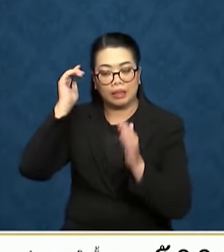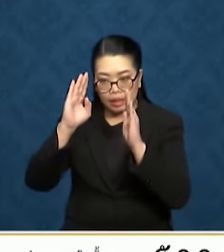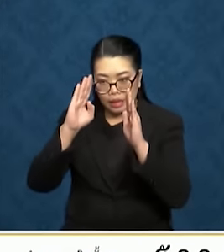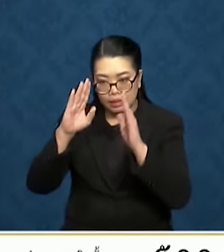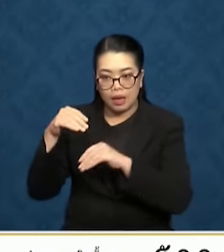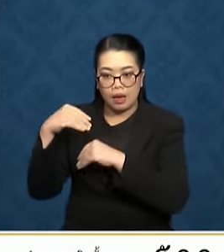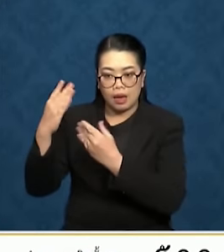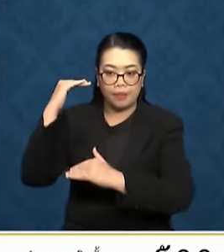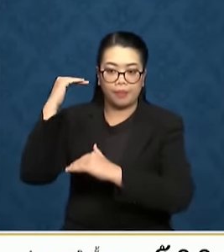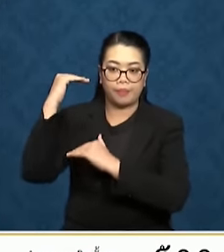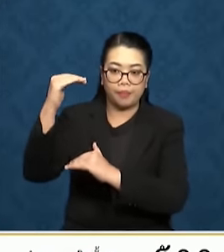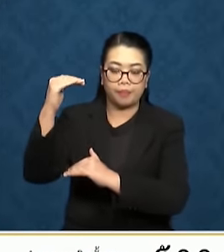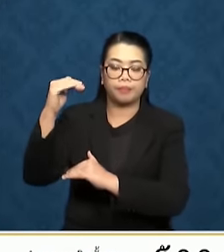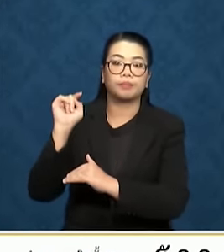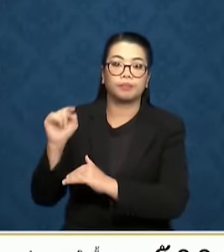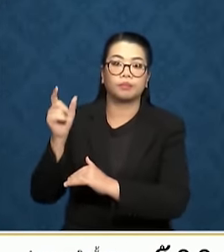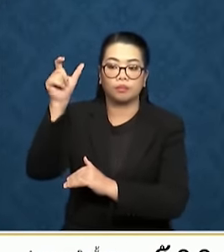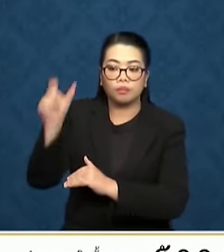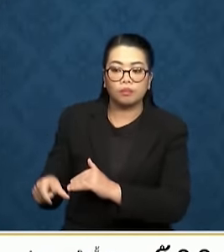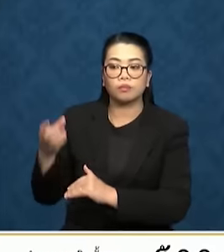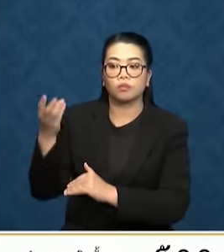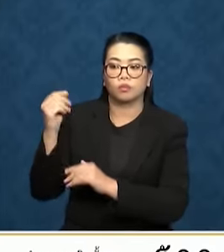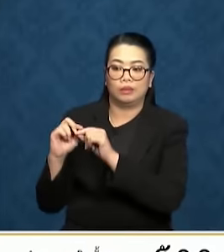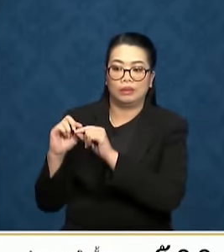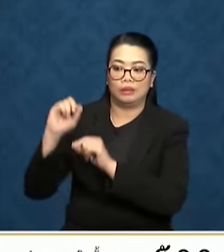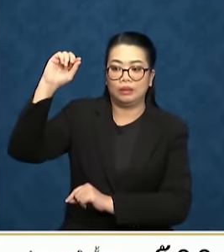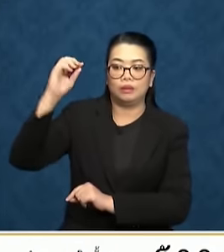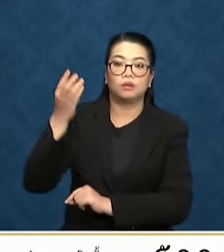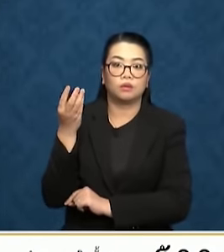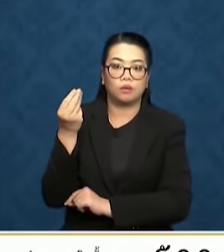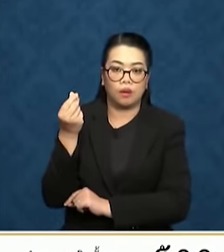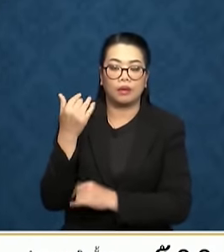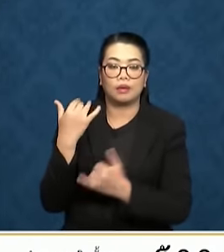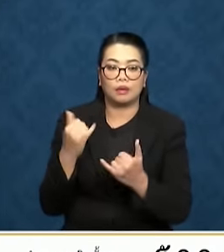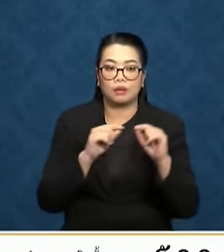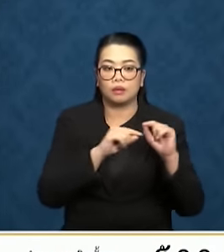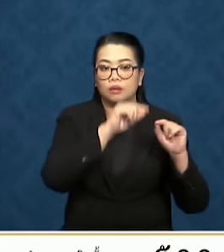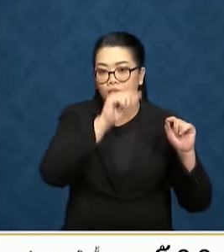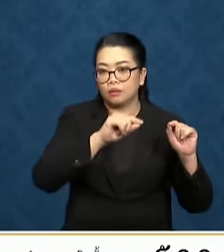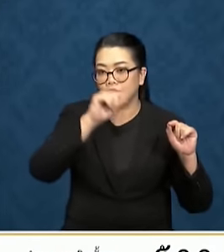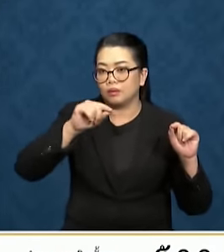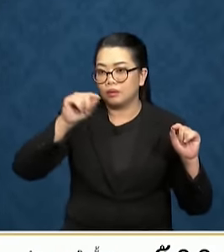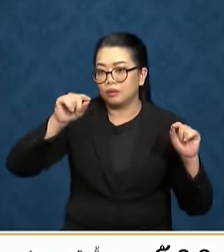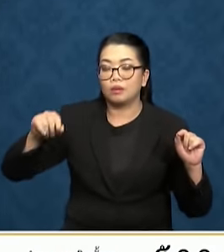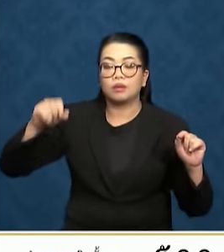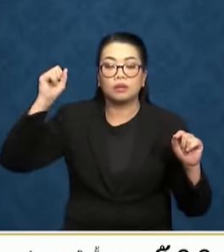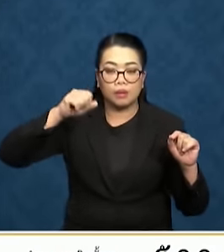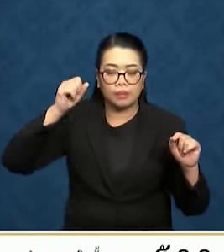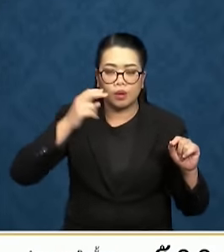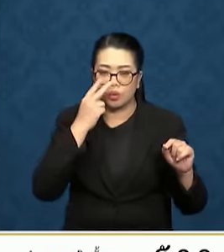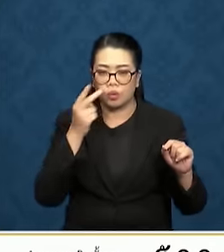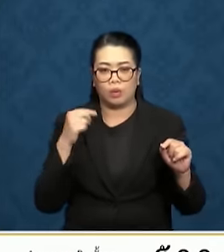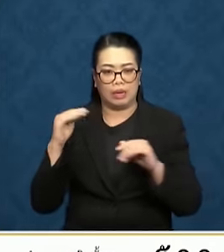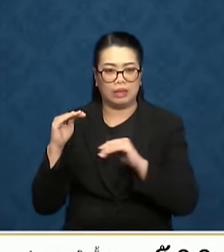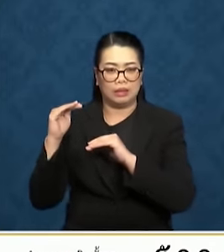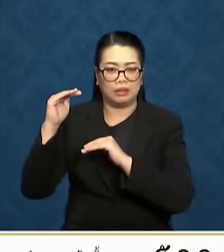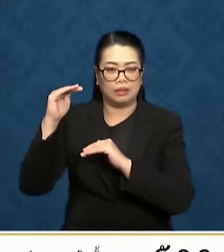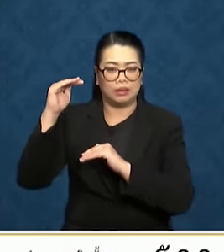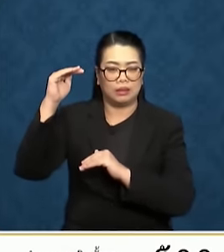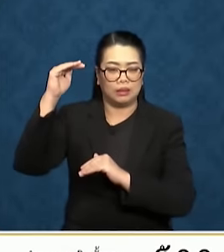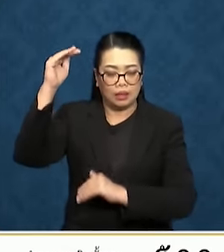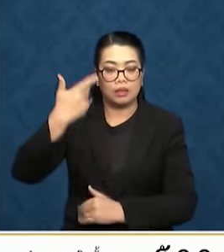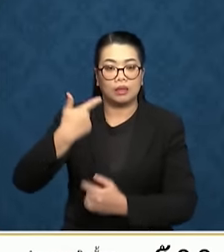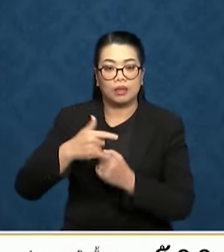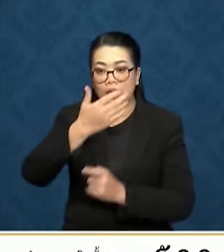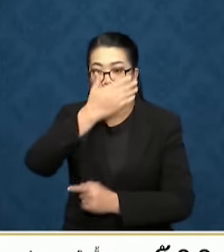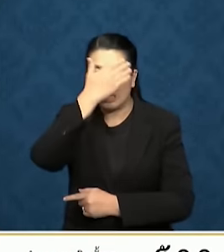ให้เกิดขึ้นในอนาคตในภาพรวมถ้าดูแบบนี้ใช่ไหมครับมันก็จะดูว่ามันขึ้นๆลงๆผันผวนแล้วมันก็ดูว่ามันกำลังจะขึ้นอยู่แต่อย่าลืมนะครับ